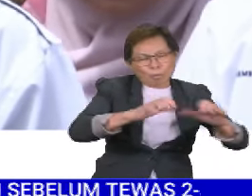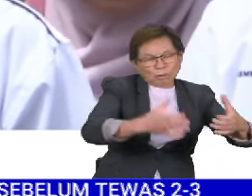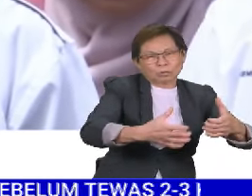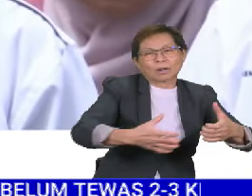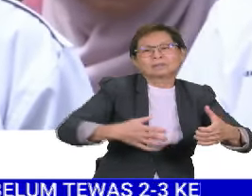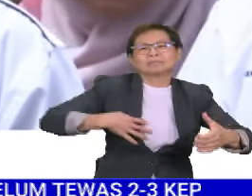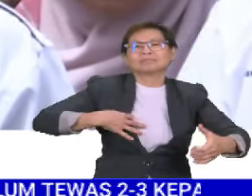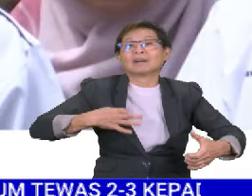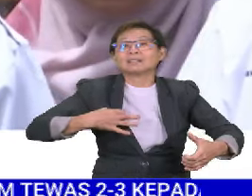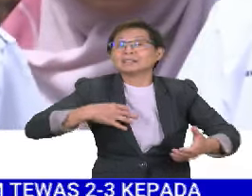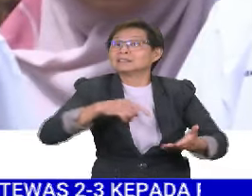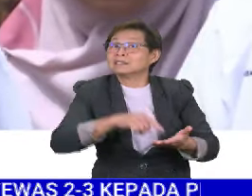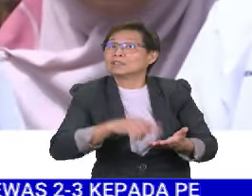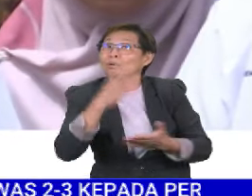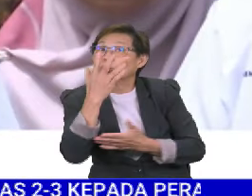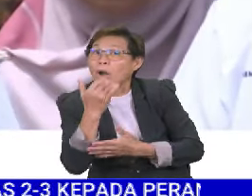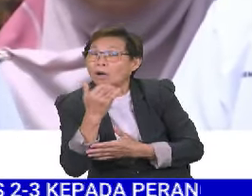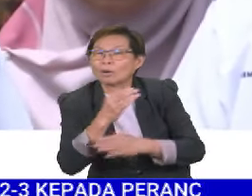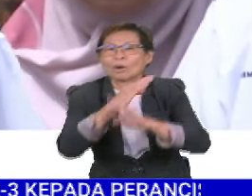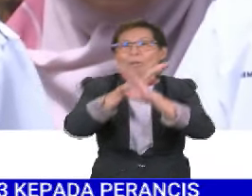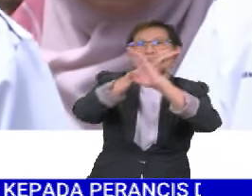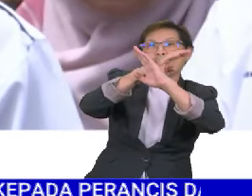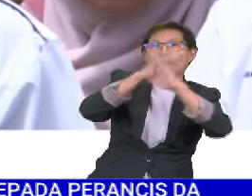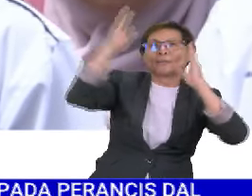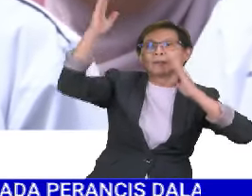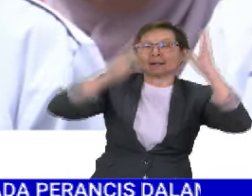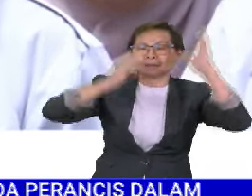wataniah ni untuk membela negara kita.